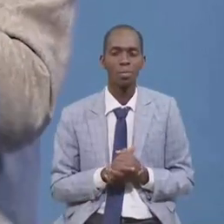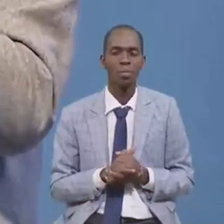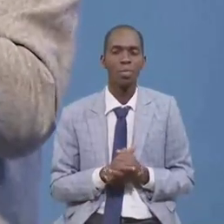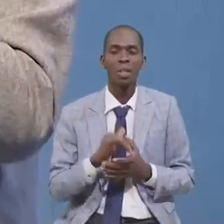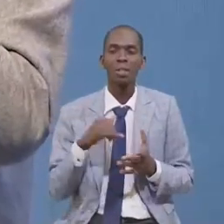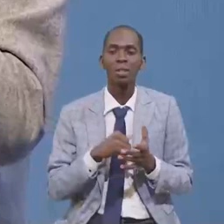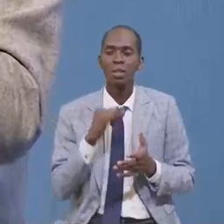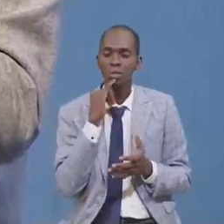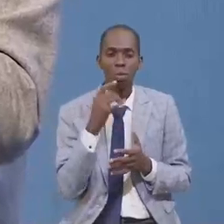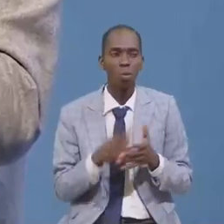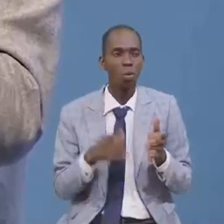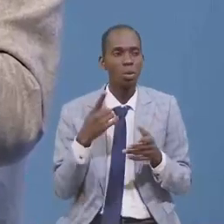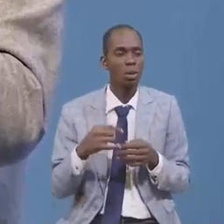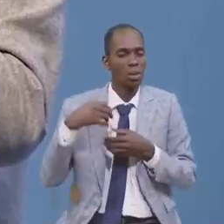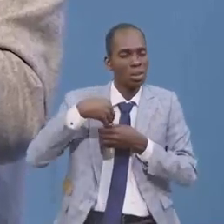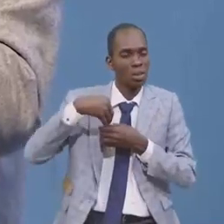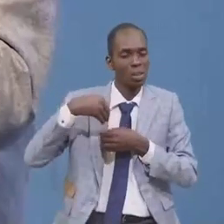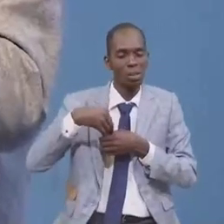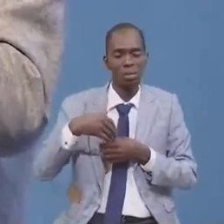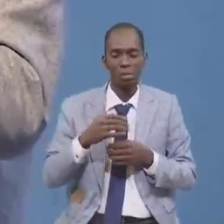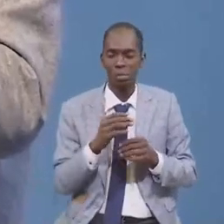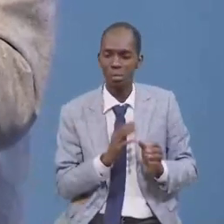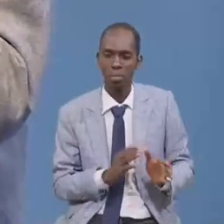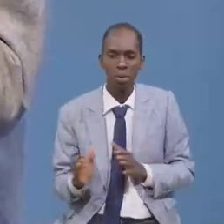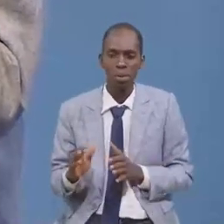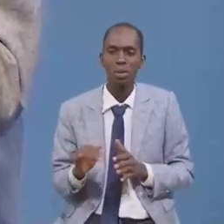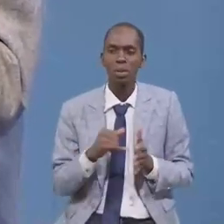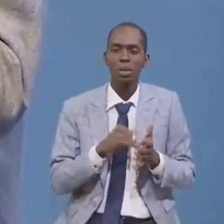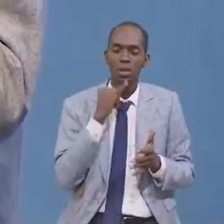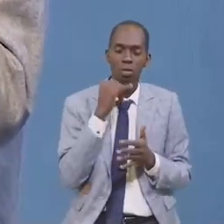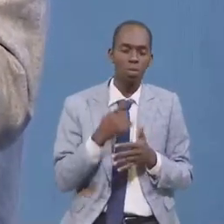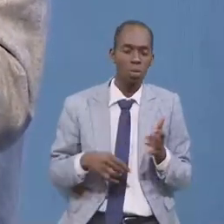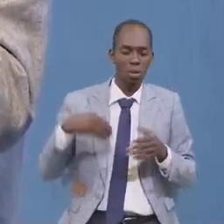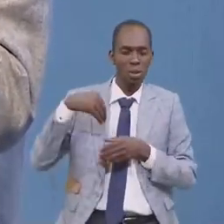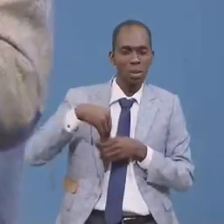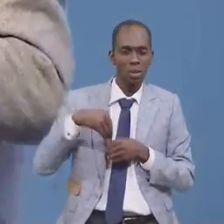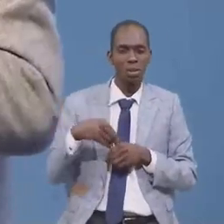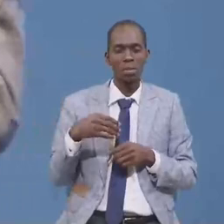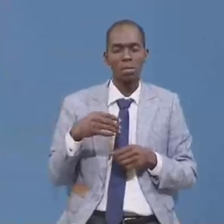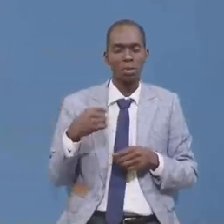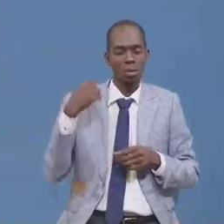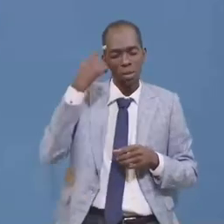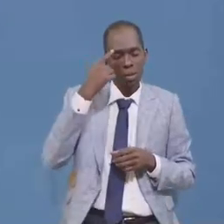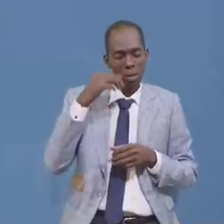చేస్తాడు, ఆలోచన చేస్తున్నాడు, అంతరంగ పురుషుడు దేని కేంద్రీకరిస్తున్నాడు.